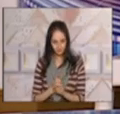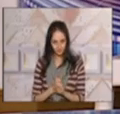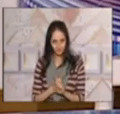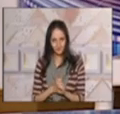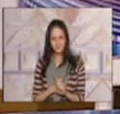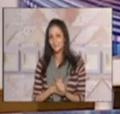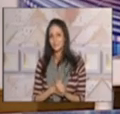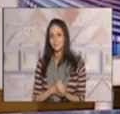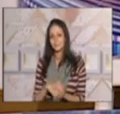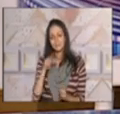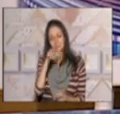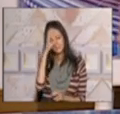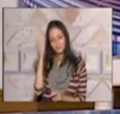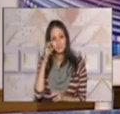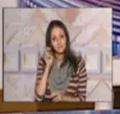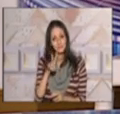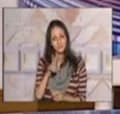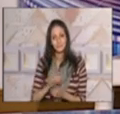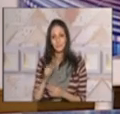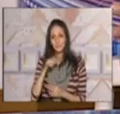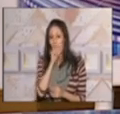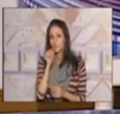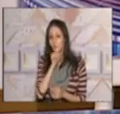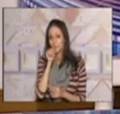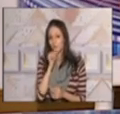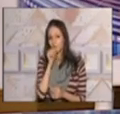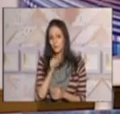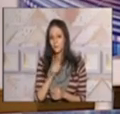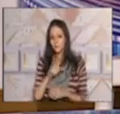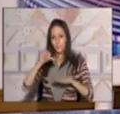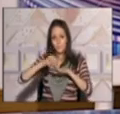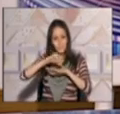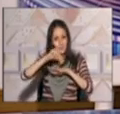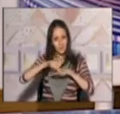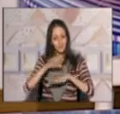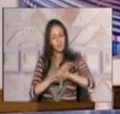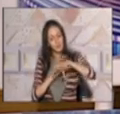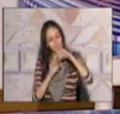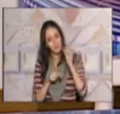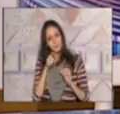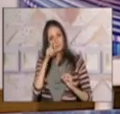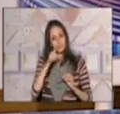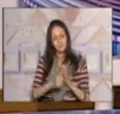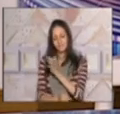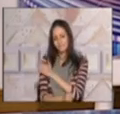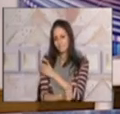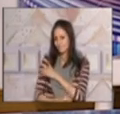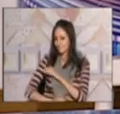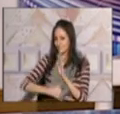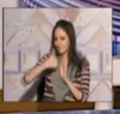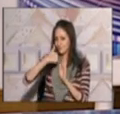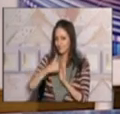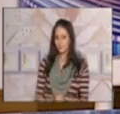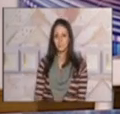او الساده المشاهدين تابعوا الحفله كان في اغنيه لطيفه كده بتقول مكانك اعمل ما في امكانك. دي ملخص فكره الجائزه. صحيح.